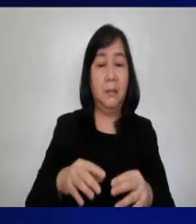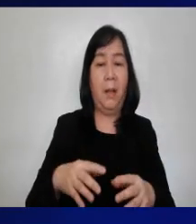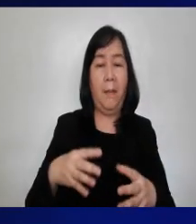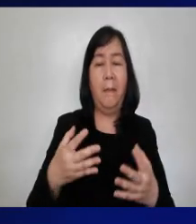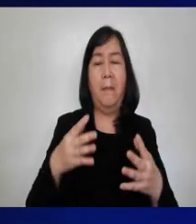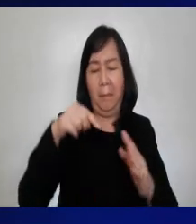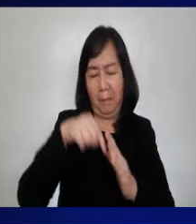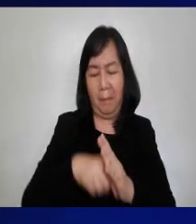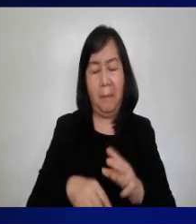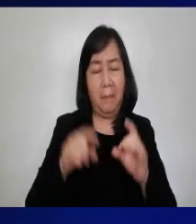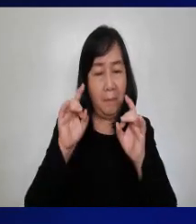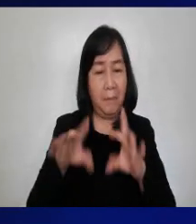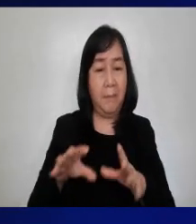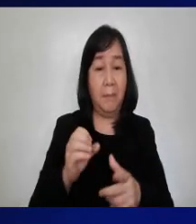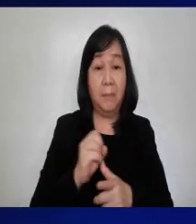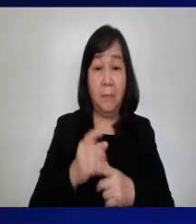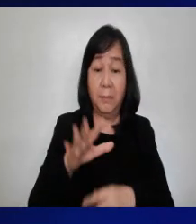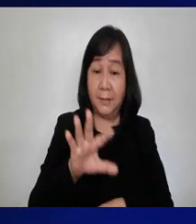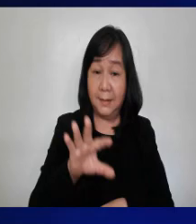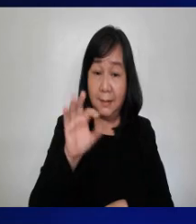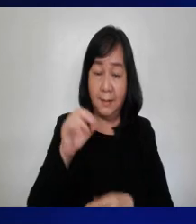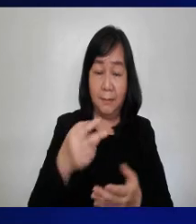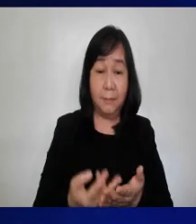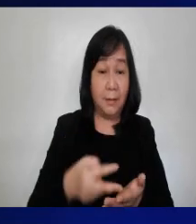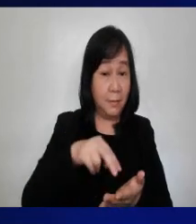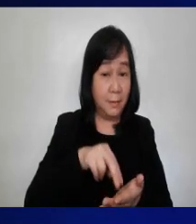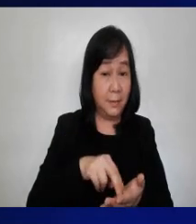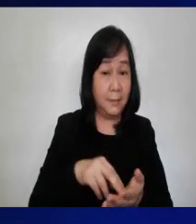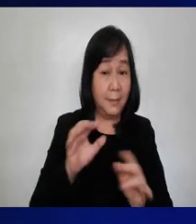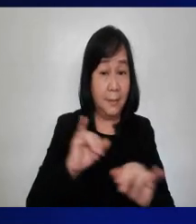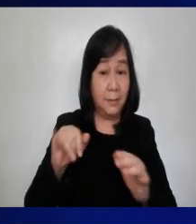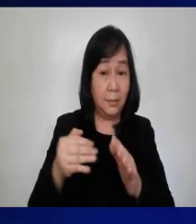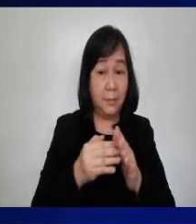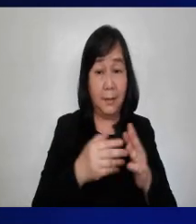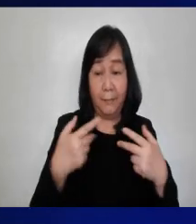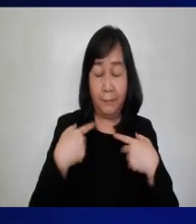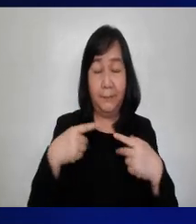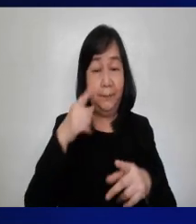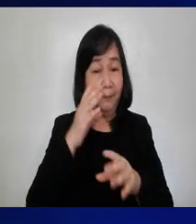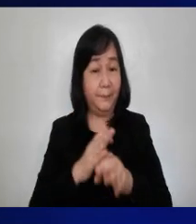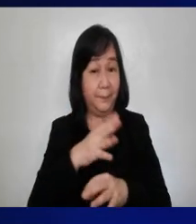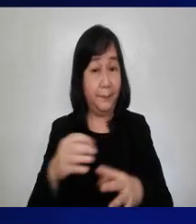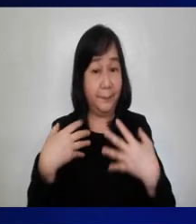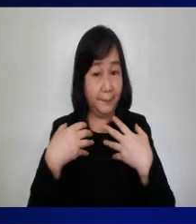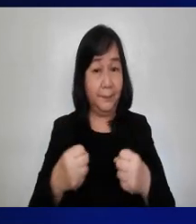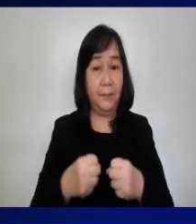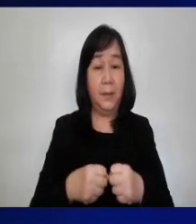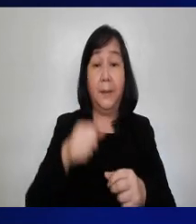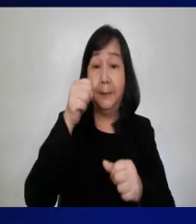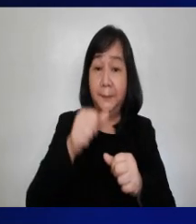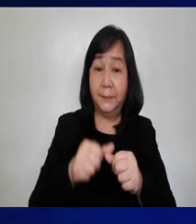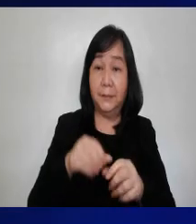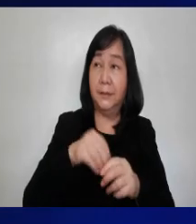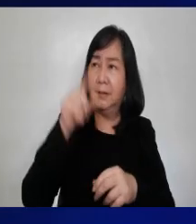puot o piliin nating bumangon muli gaya ng Jerusalem nang may pananampalataya at katatagan? Tandaan natin